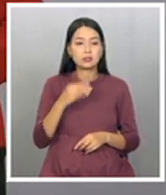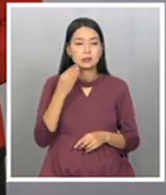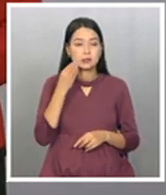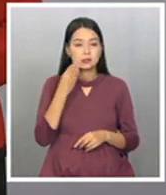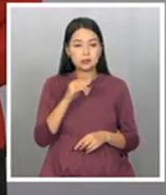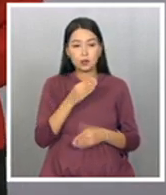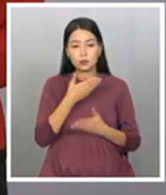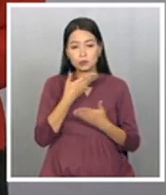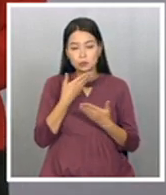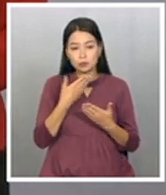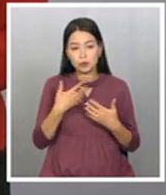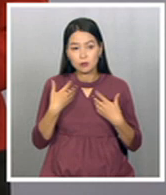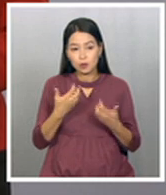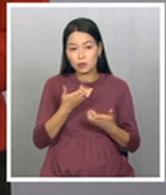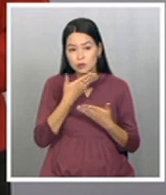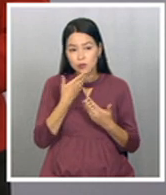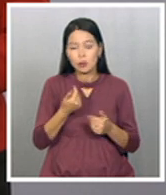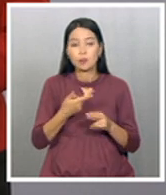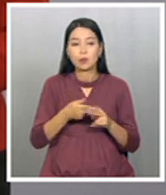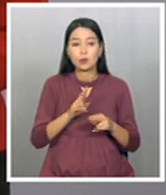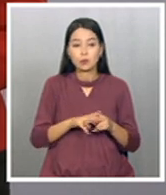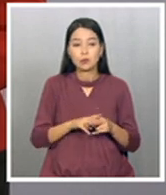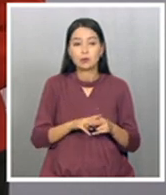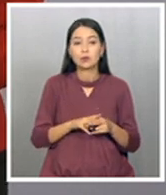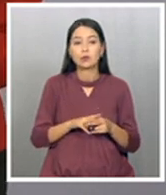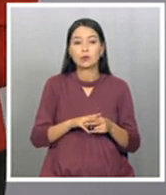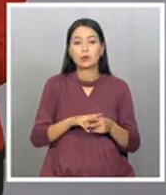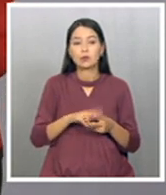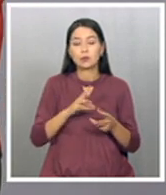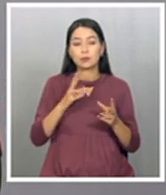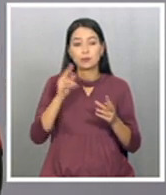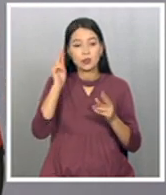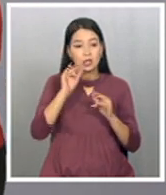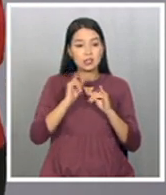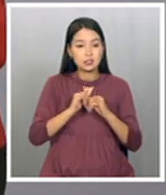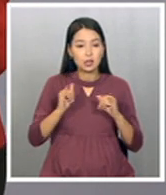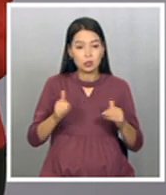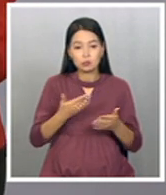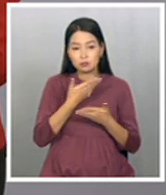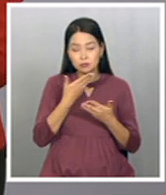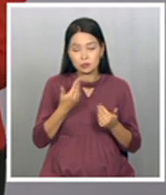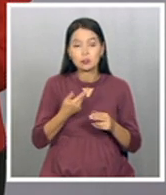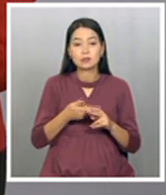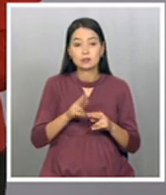Оқушылар, мінекей кіріспе бөлімді жаздыңыздар, енді негізгі бөлімді